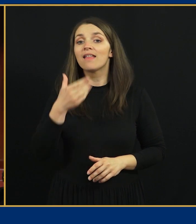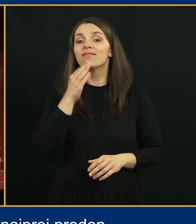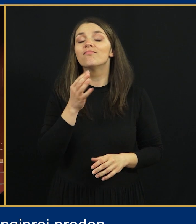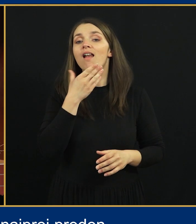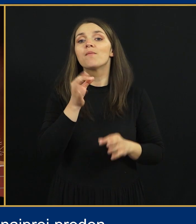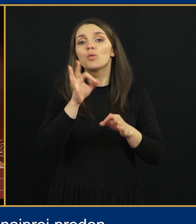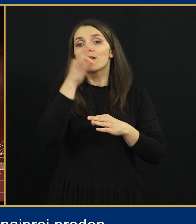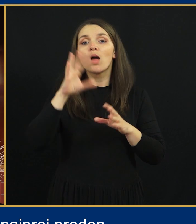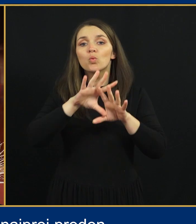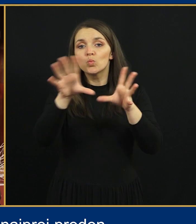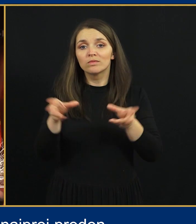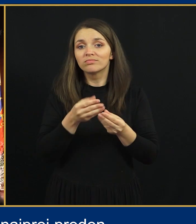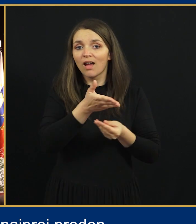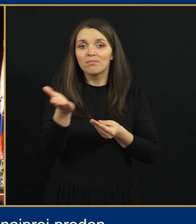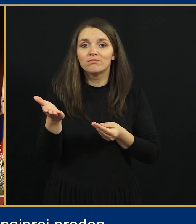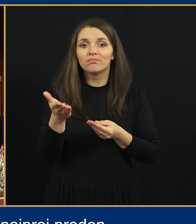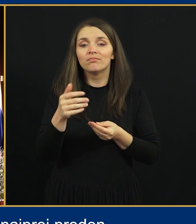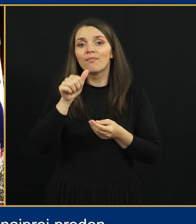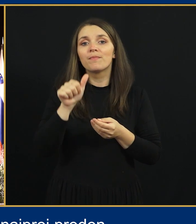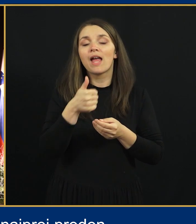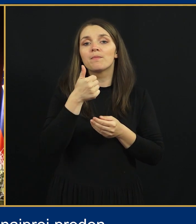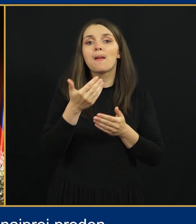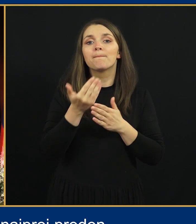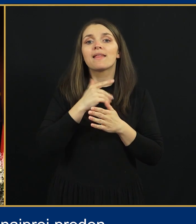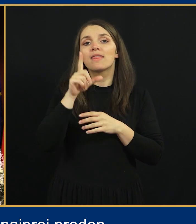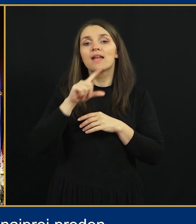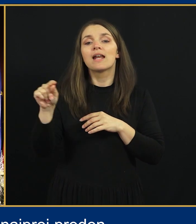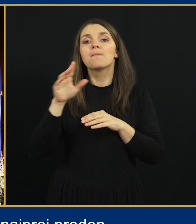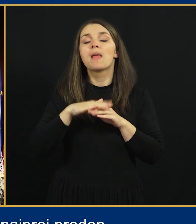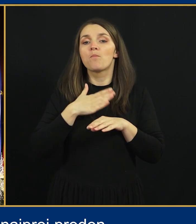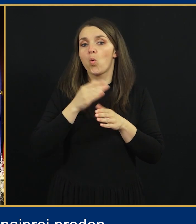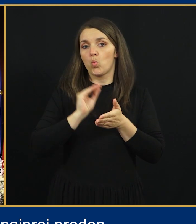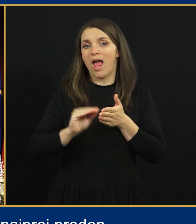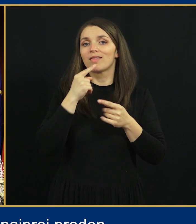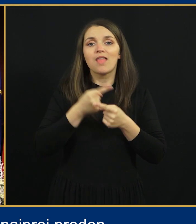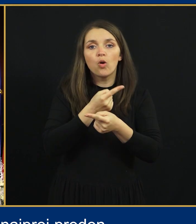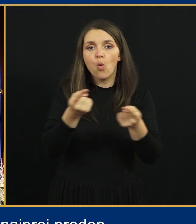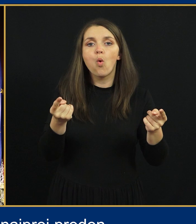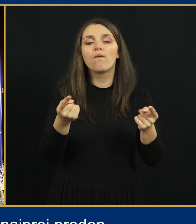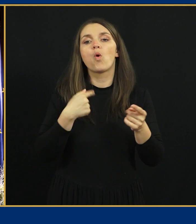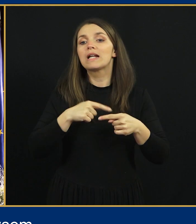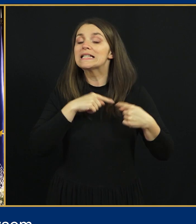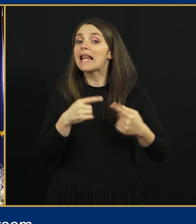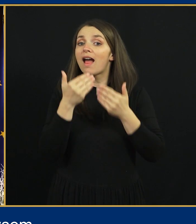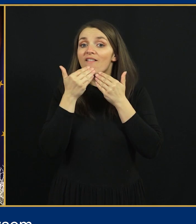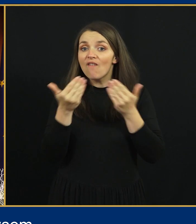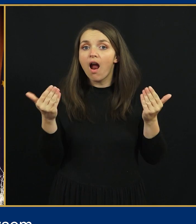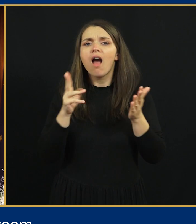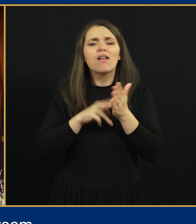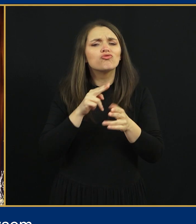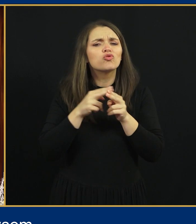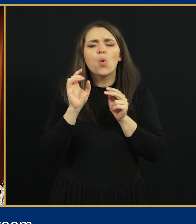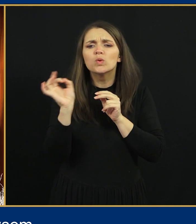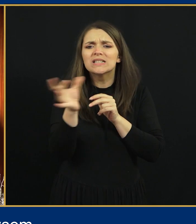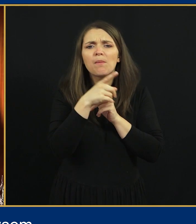En lep dober dan vsem skupaj in najprej, preden grem na moj uradni nagovor, iskrena hvala